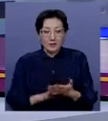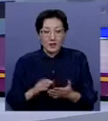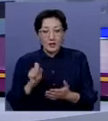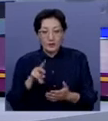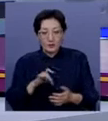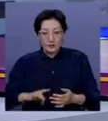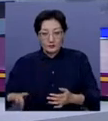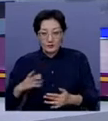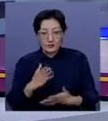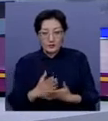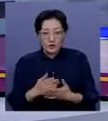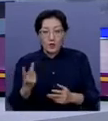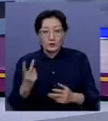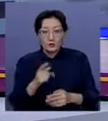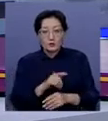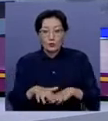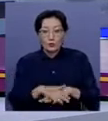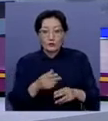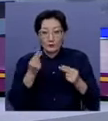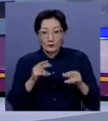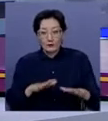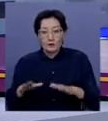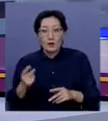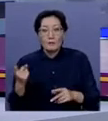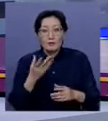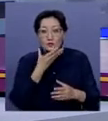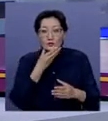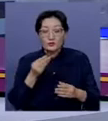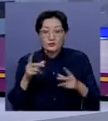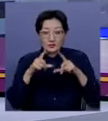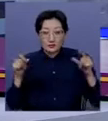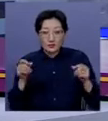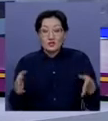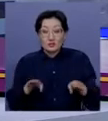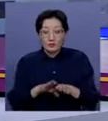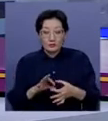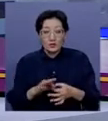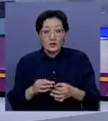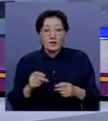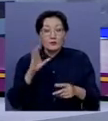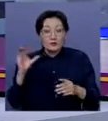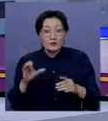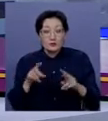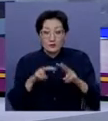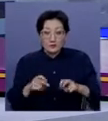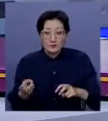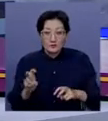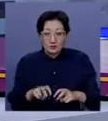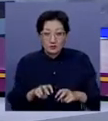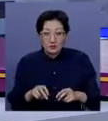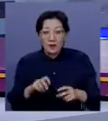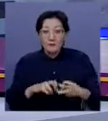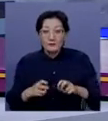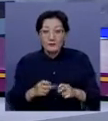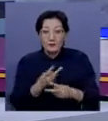Алатау ауданында орналасқан қос қоғамдық тамақтан орны мен бір сұлық салоны жабылып қалды. Өйткені ескертпей тексеруге келген мамандар